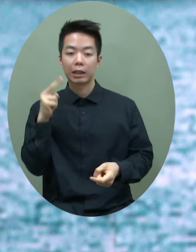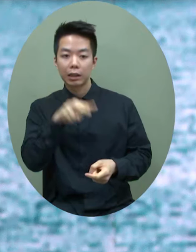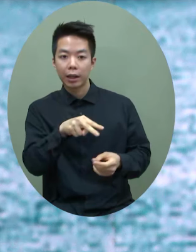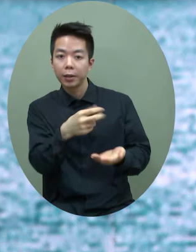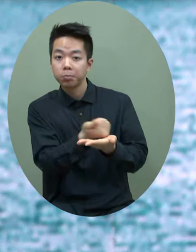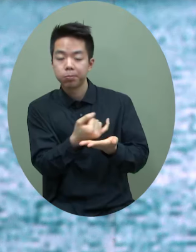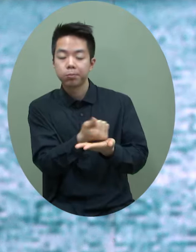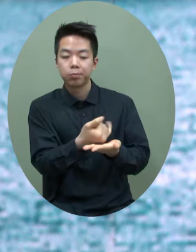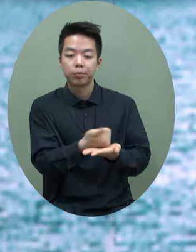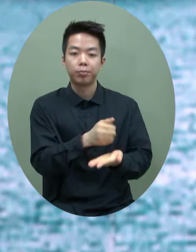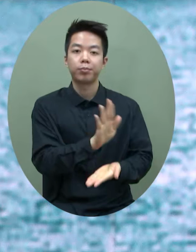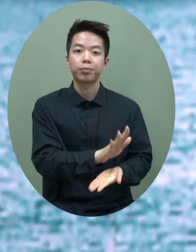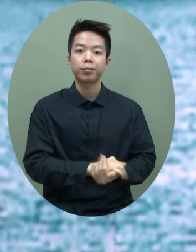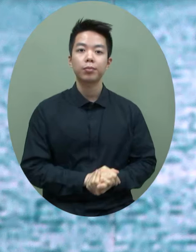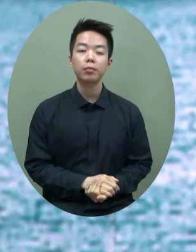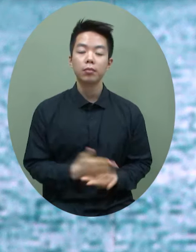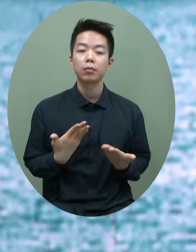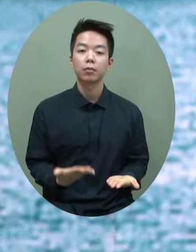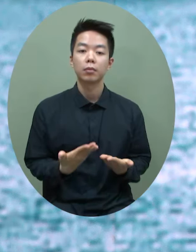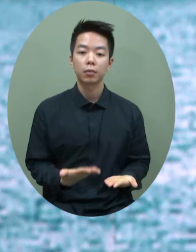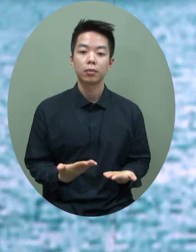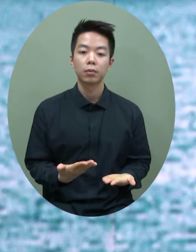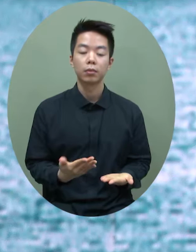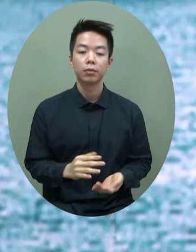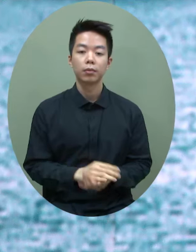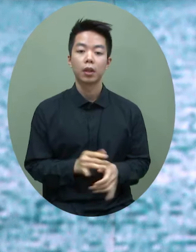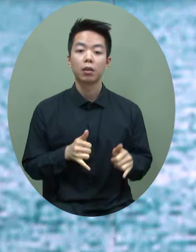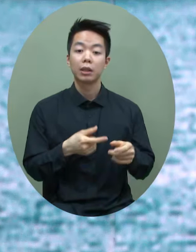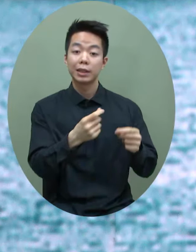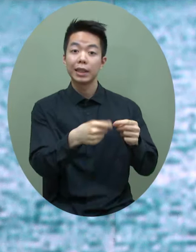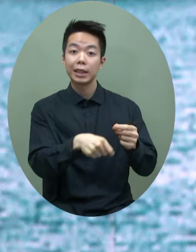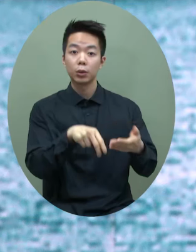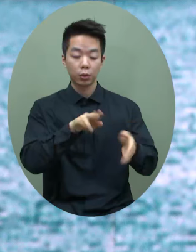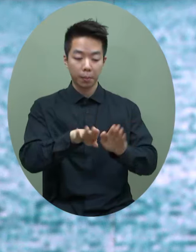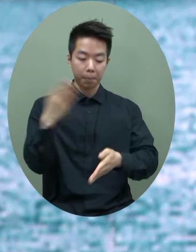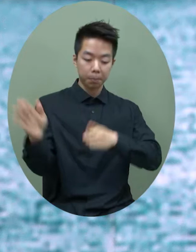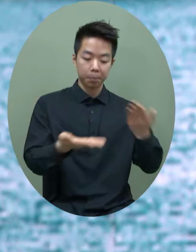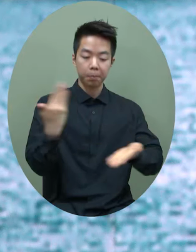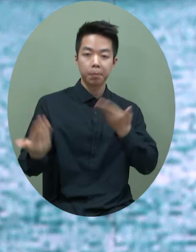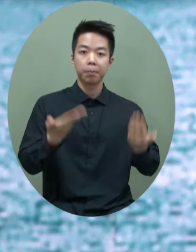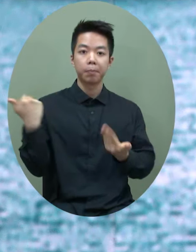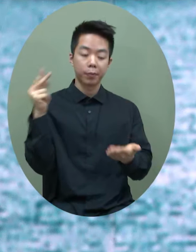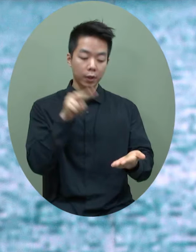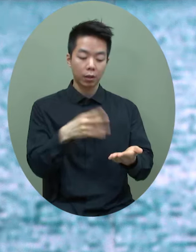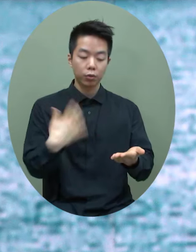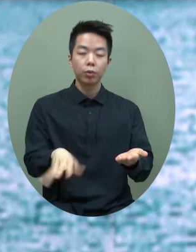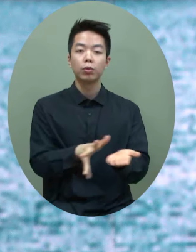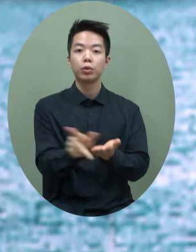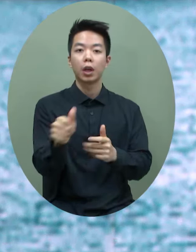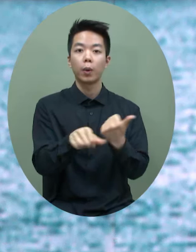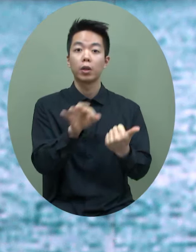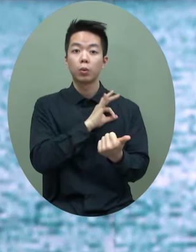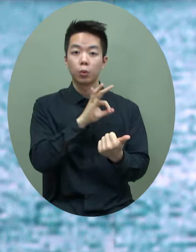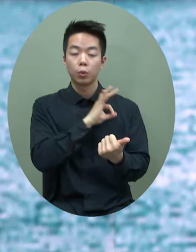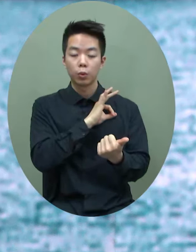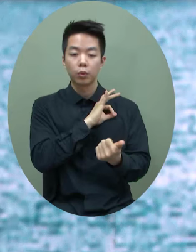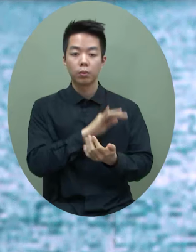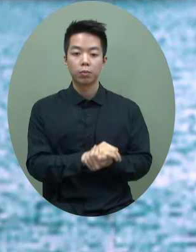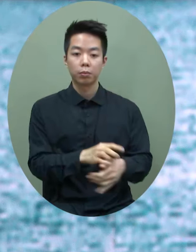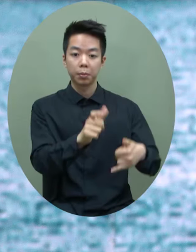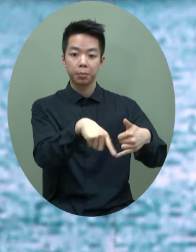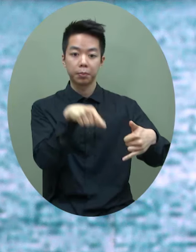但是根據現有和該案有關的資料專家委員會知道有關人